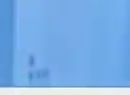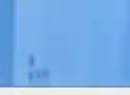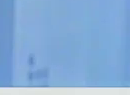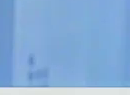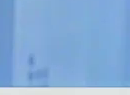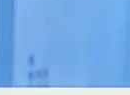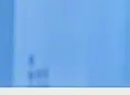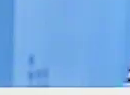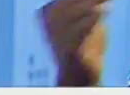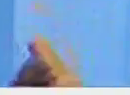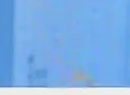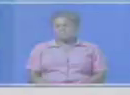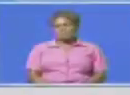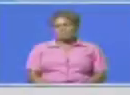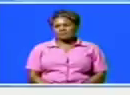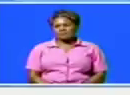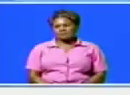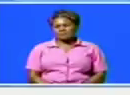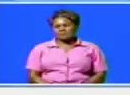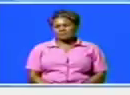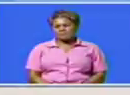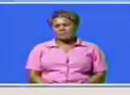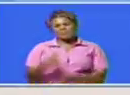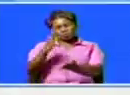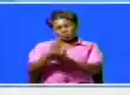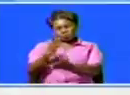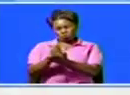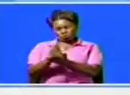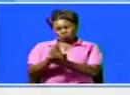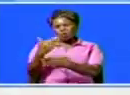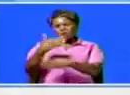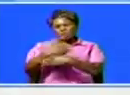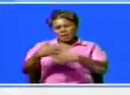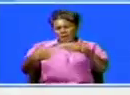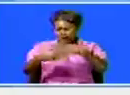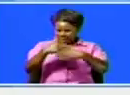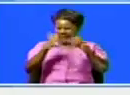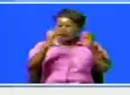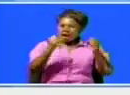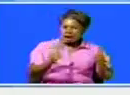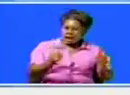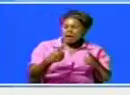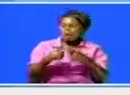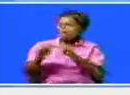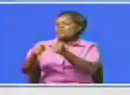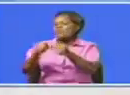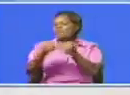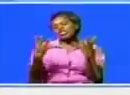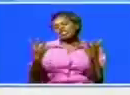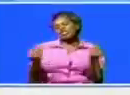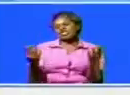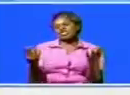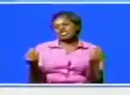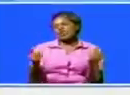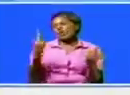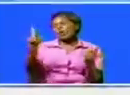Kujenga ni ngumu kubomoa ni rahisi. Na ni kweli kwa neno tu. Unaweza sema tu jambo tu, neno tu na